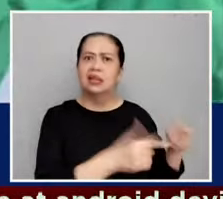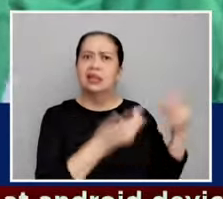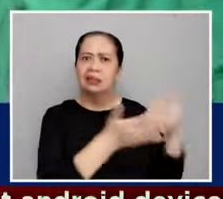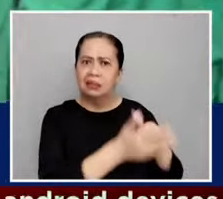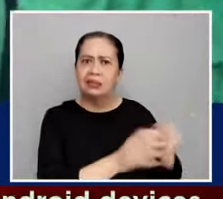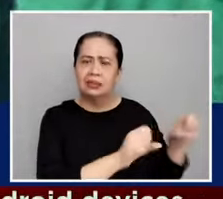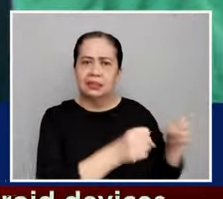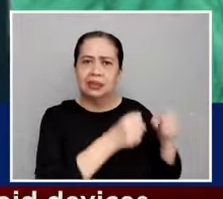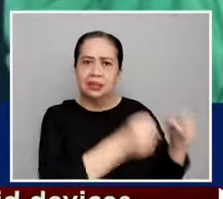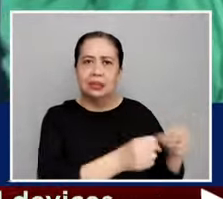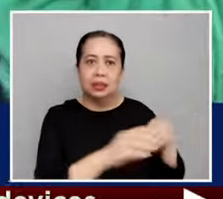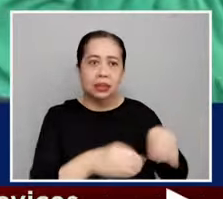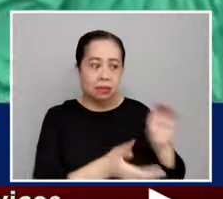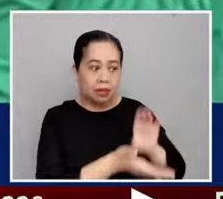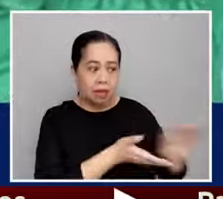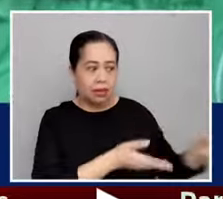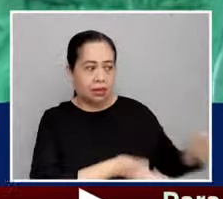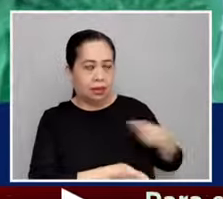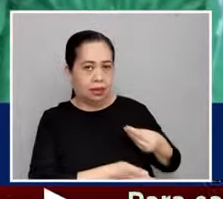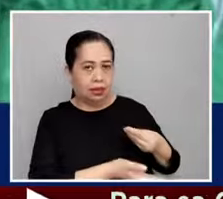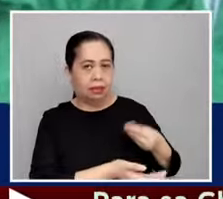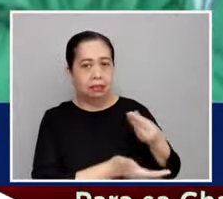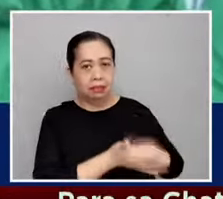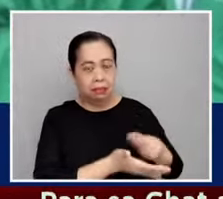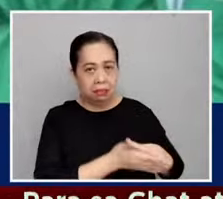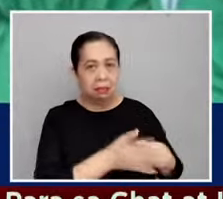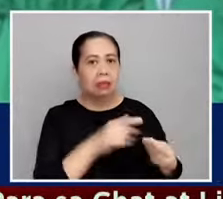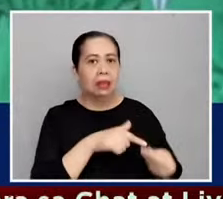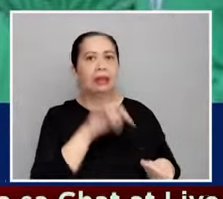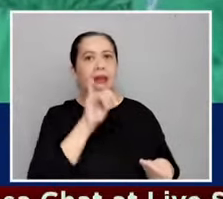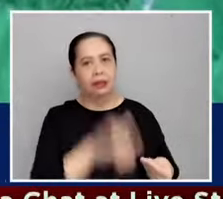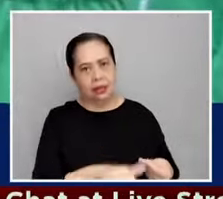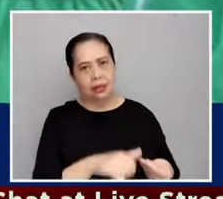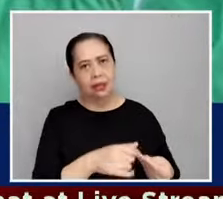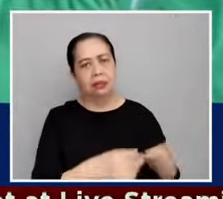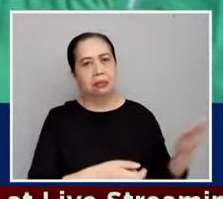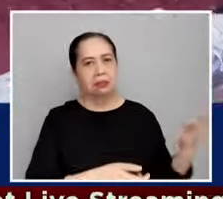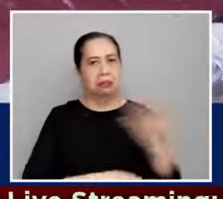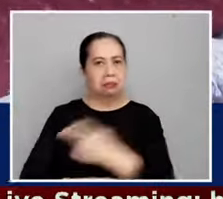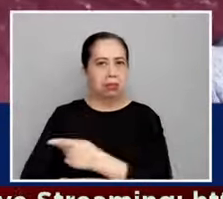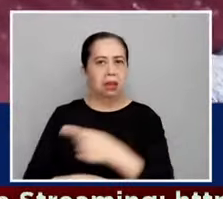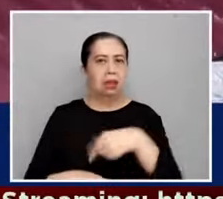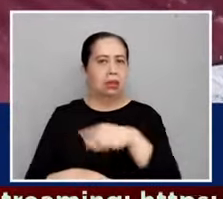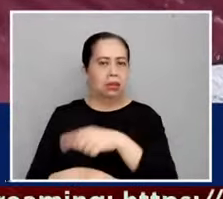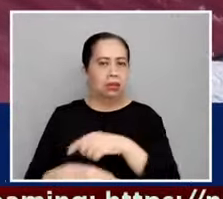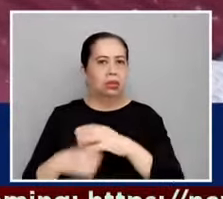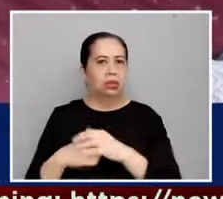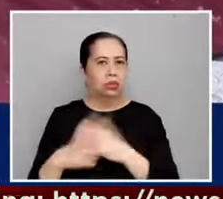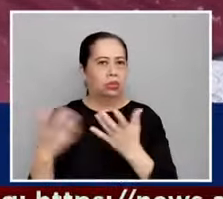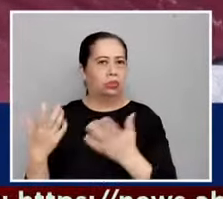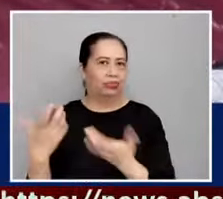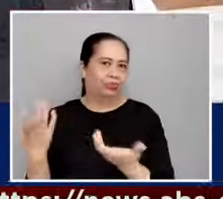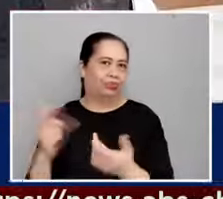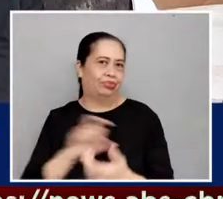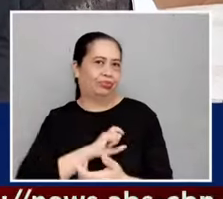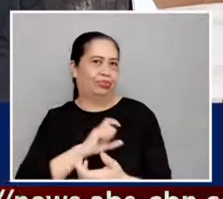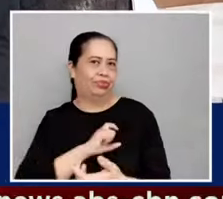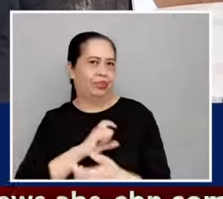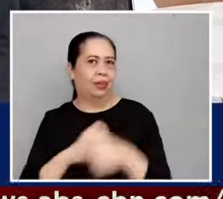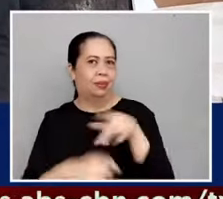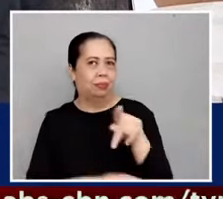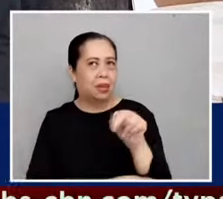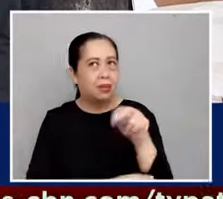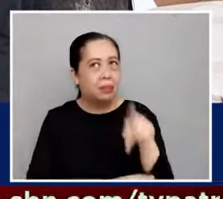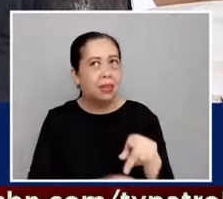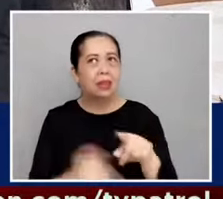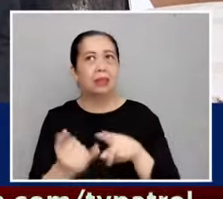At kapag naging cash na ito, na-convert na into cash, binabalik ito doon sa mga operatives ng PNP at saka